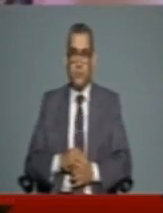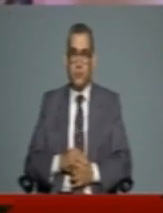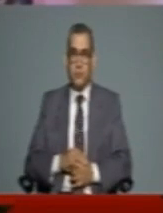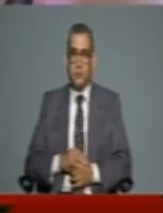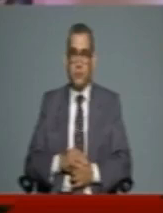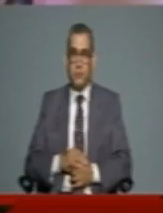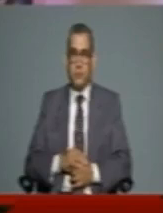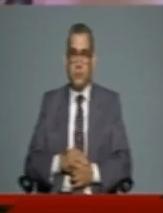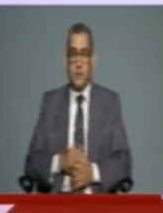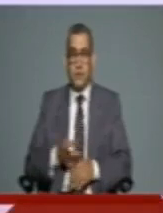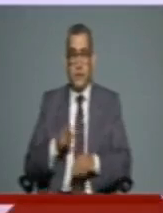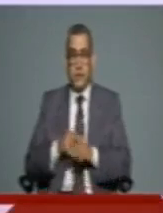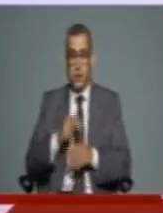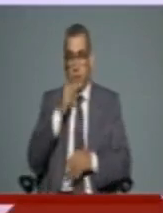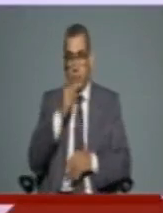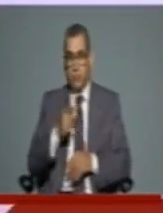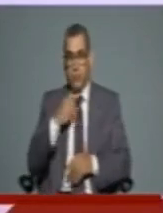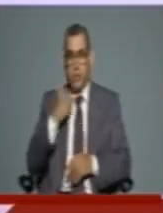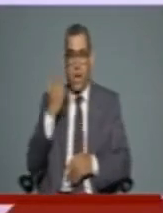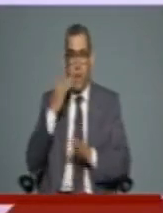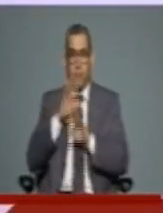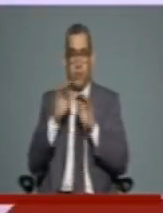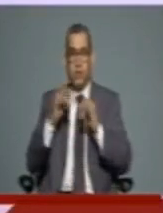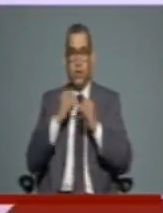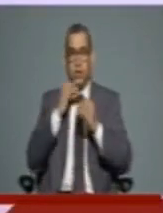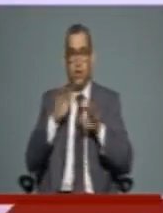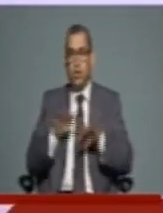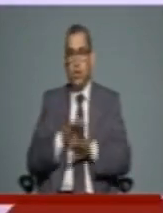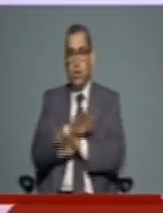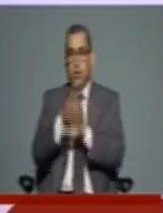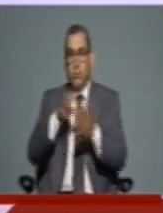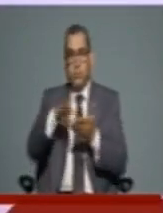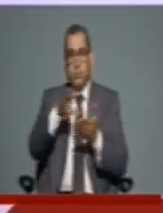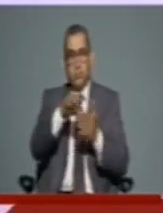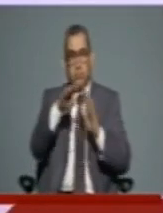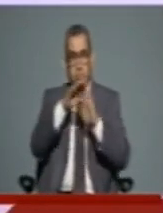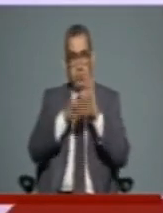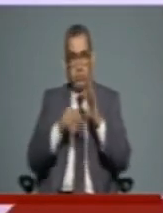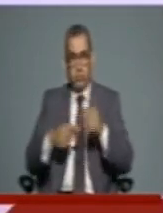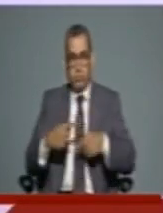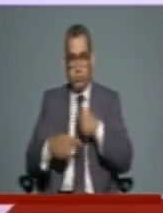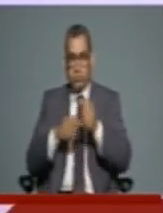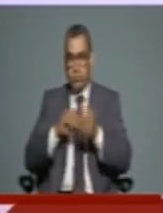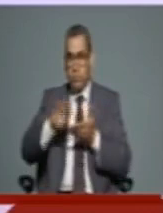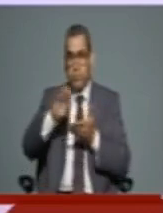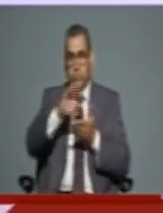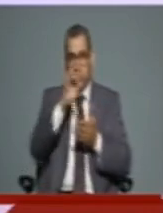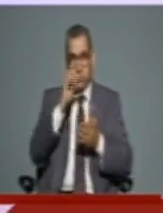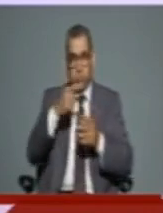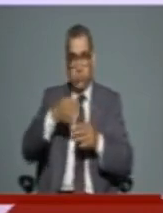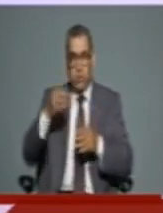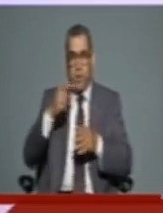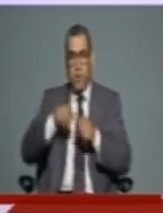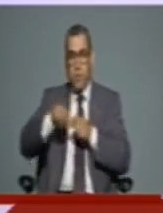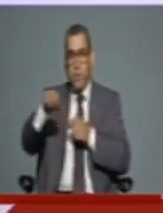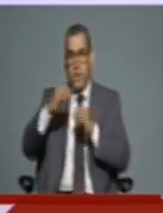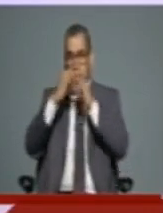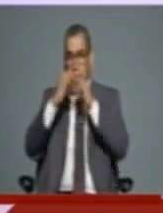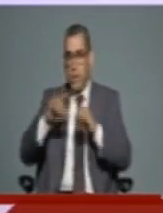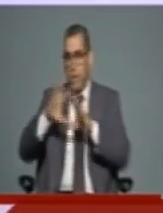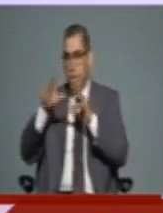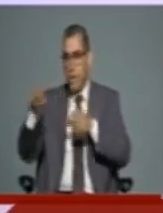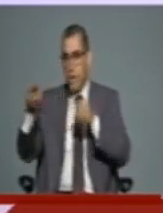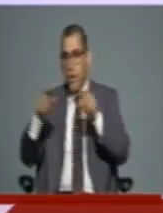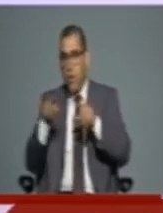وبالتالي بقى عندنا شبكه توزيع منتظمه، المسافه ما بين اي منفذ والتاني لا تزيد عن